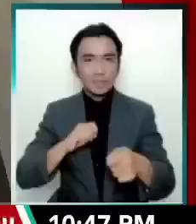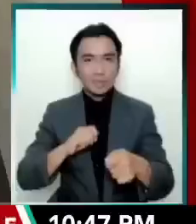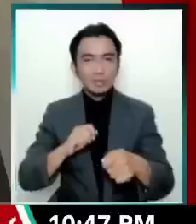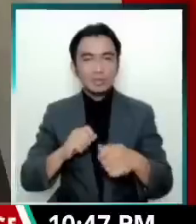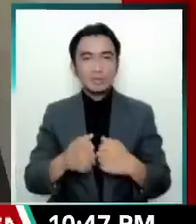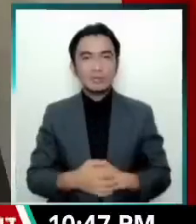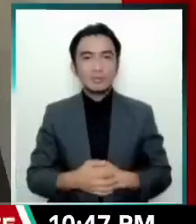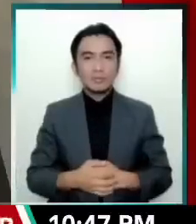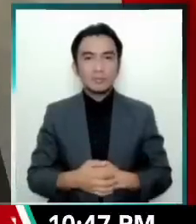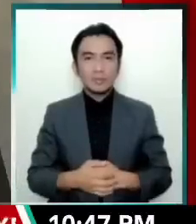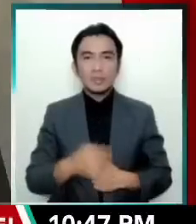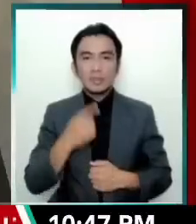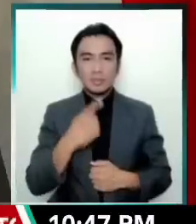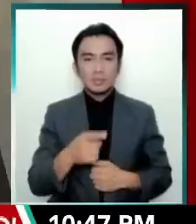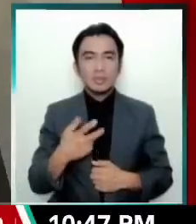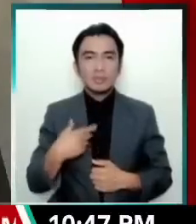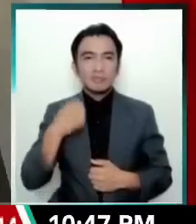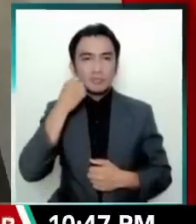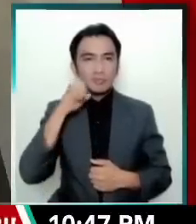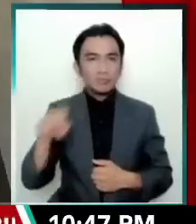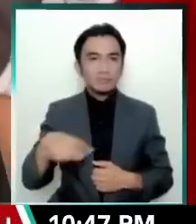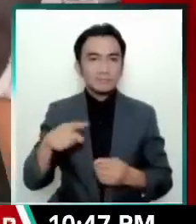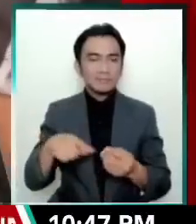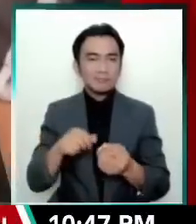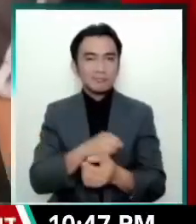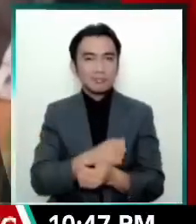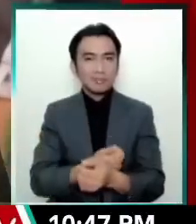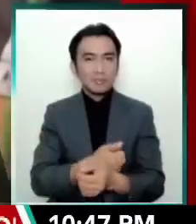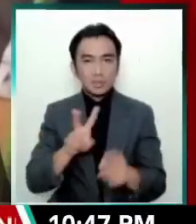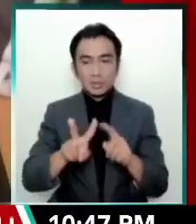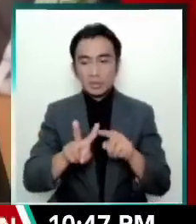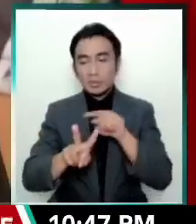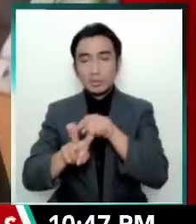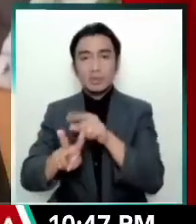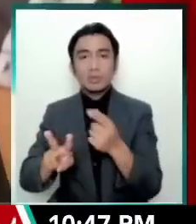naman ang disobedience to person in authority ang kanyang kasama na pumalag